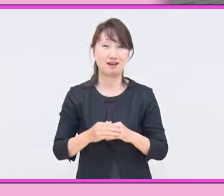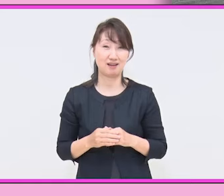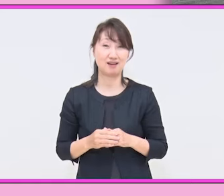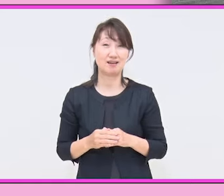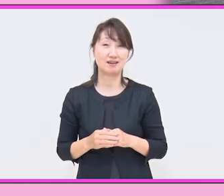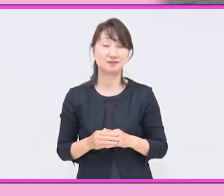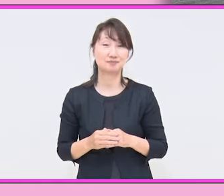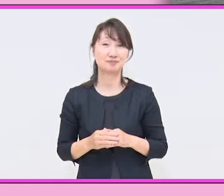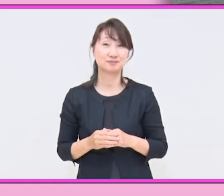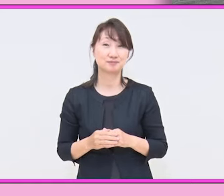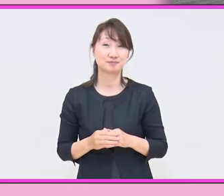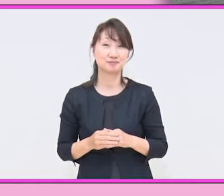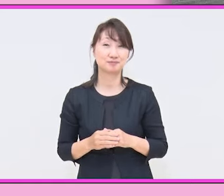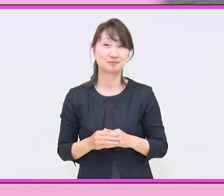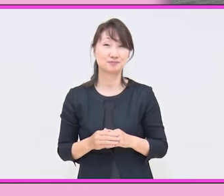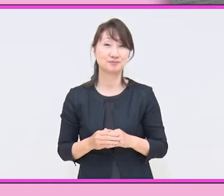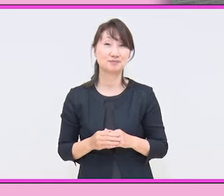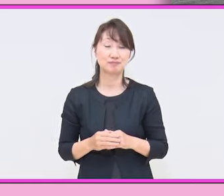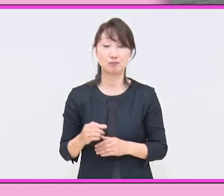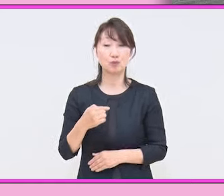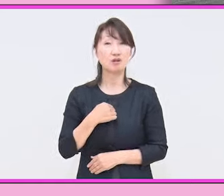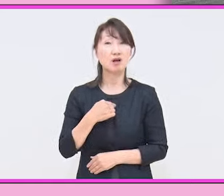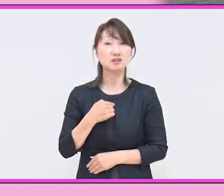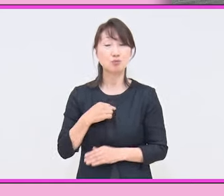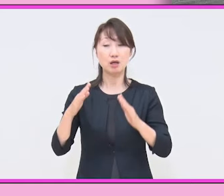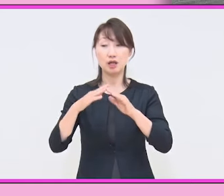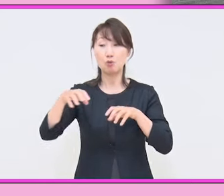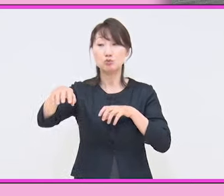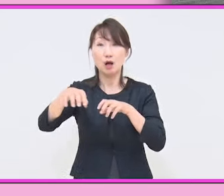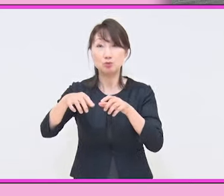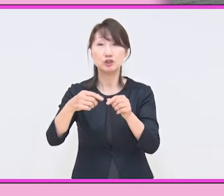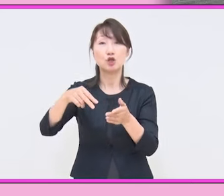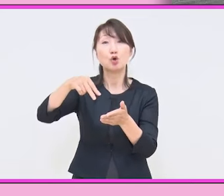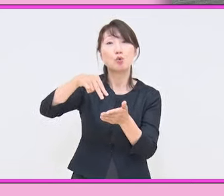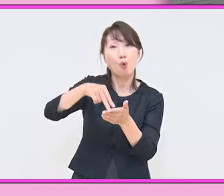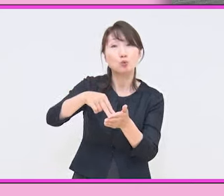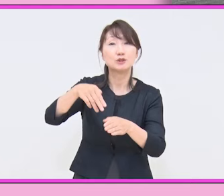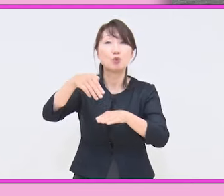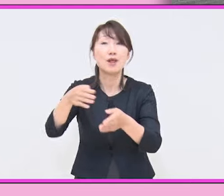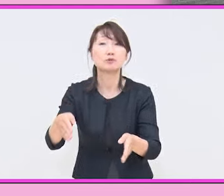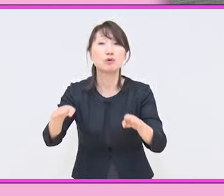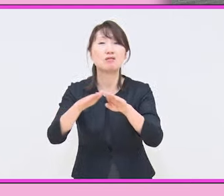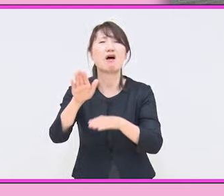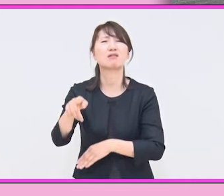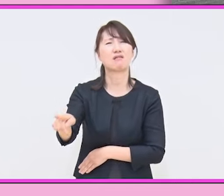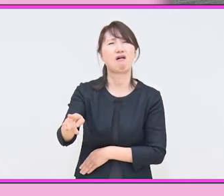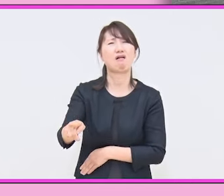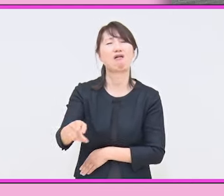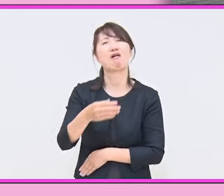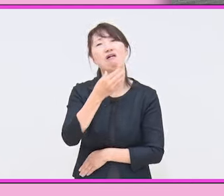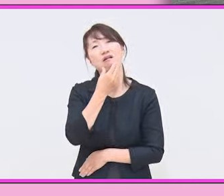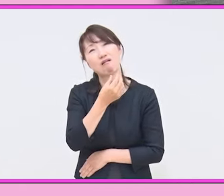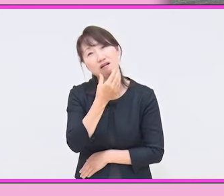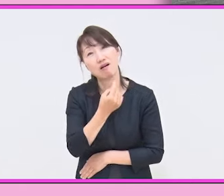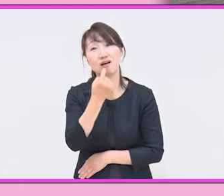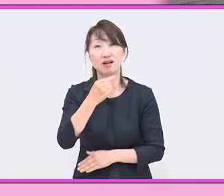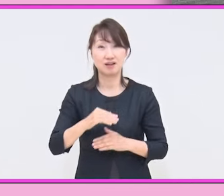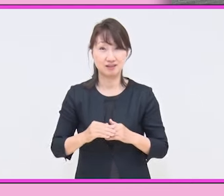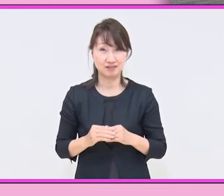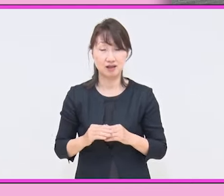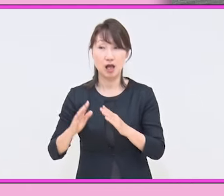wanted. I was very lucky because I had the National Sports Center close to where I liveAnd